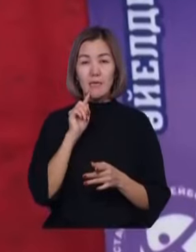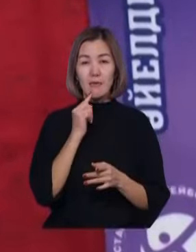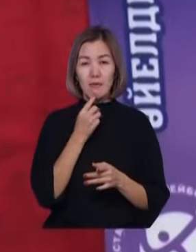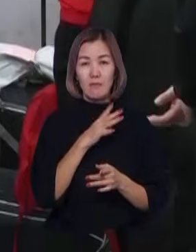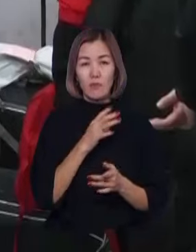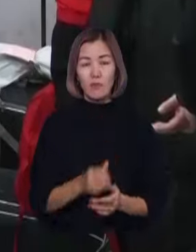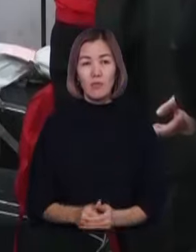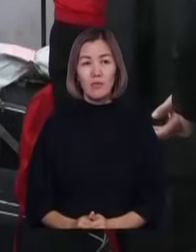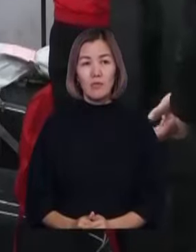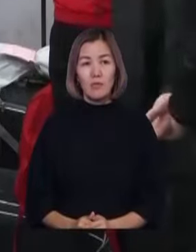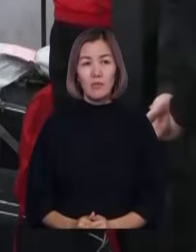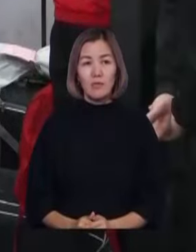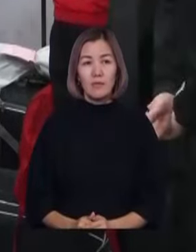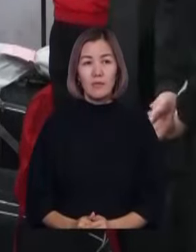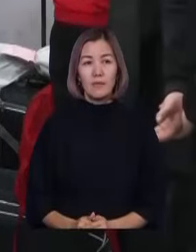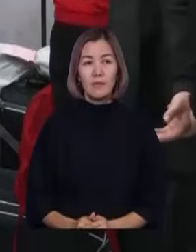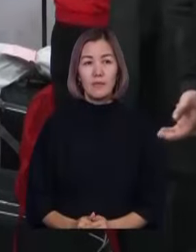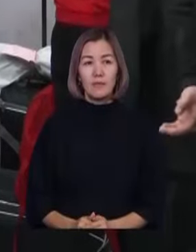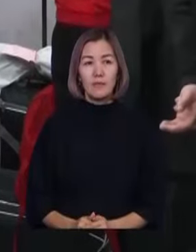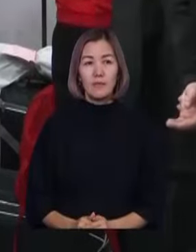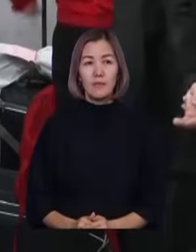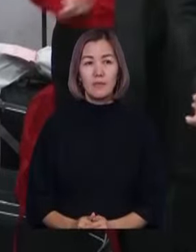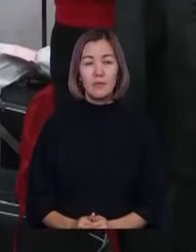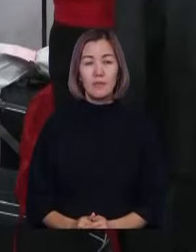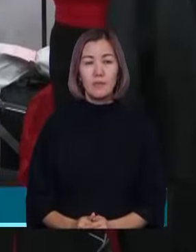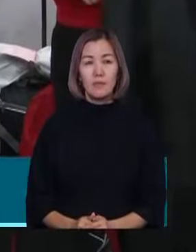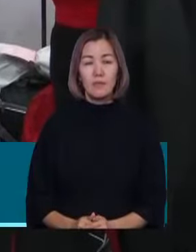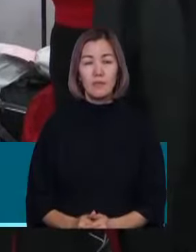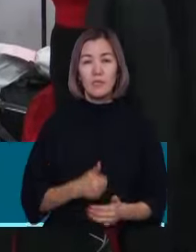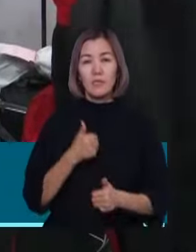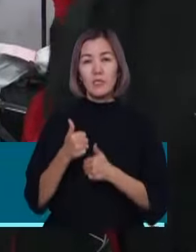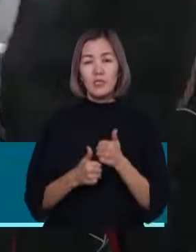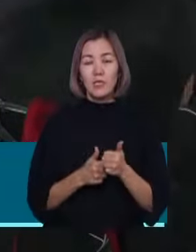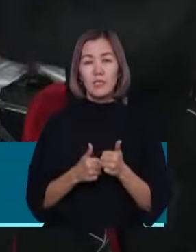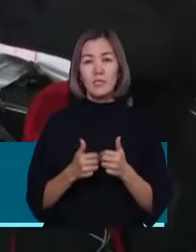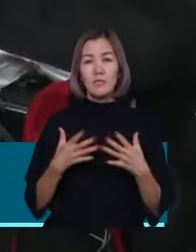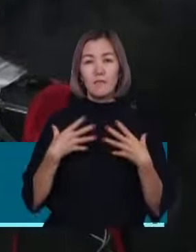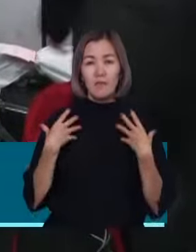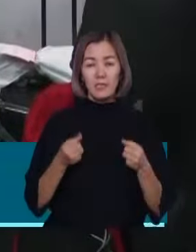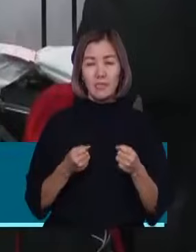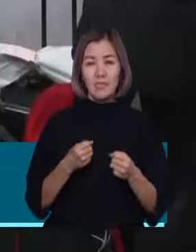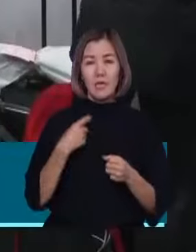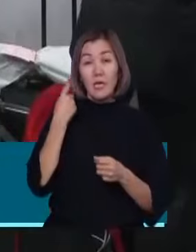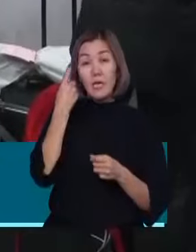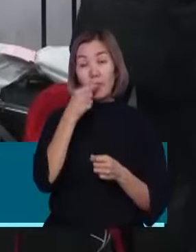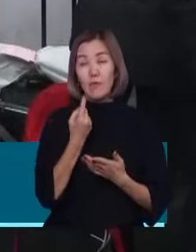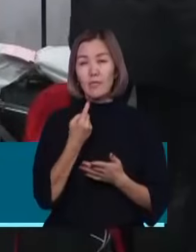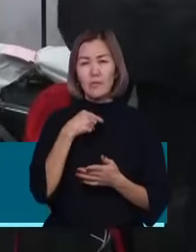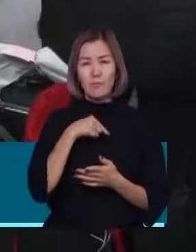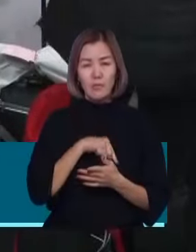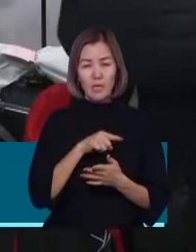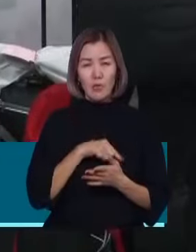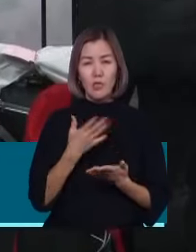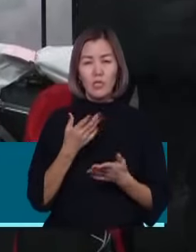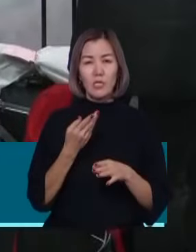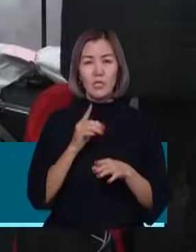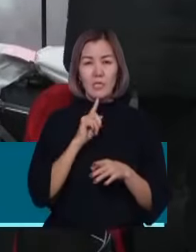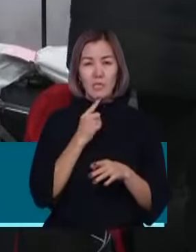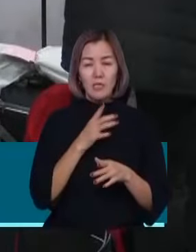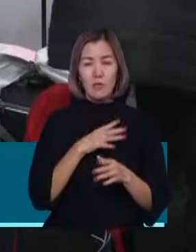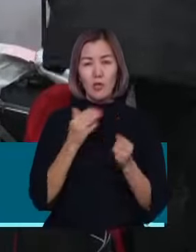соқпапты. Эмоционально это были два последних матча. Жарыс тек физикалық тұрғыда емес, эмоционалдық жағынан да қиынға соқты.